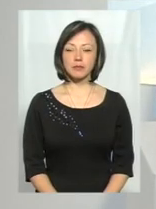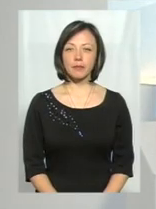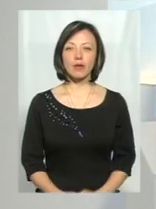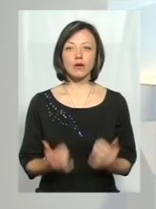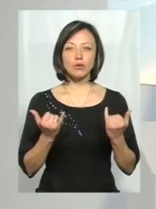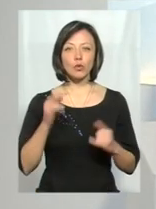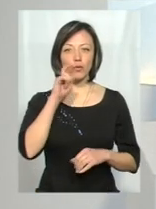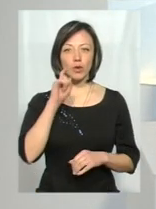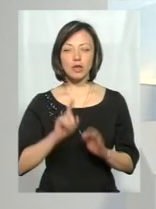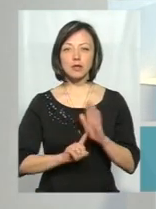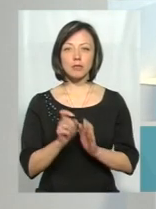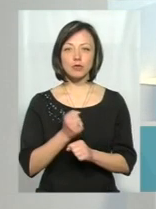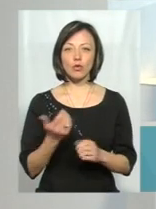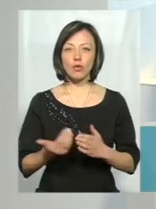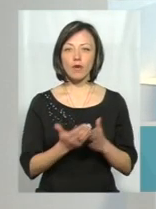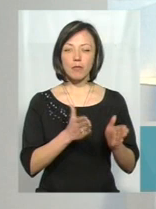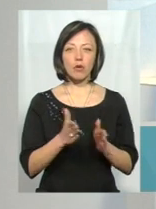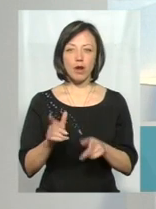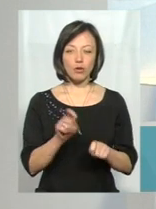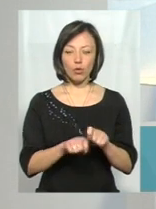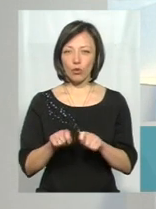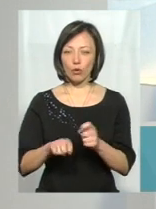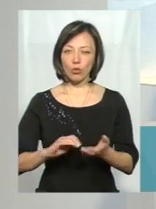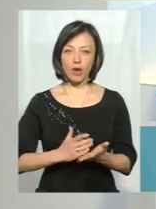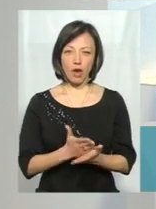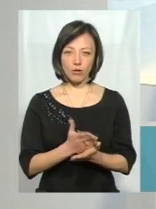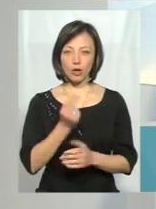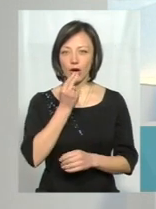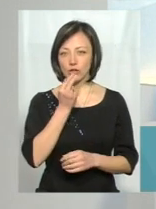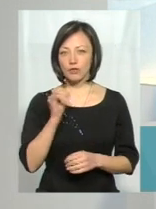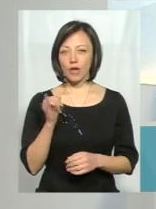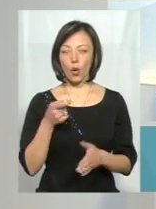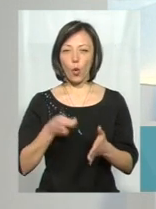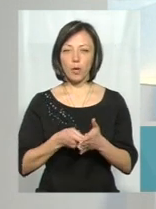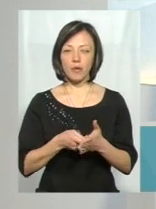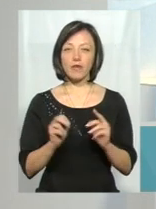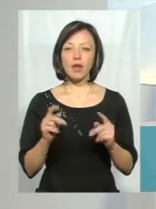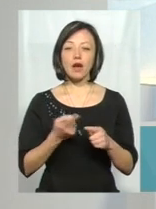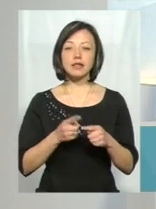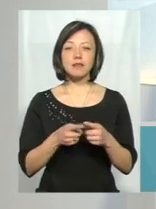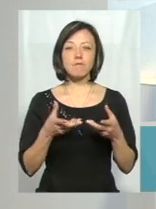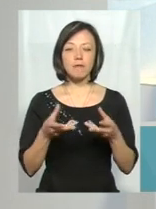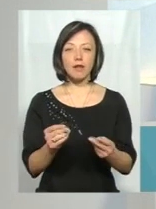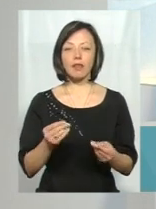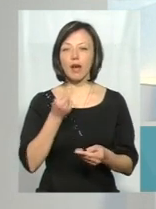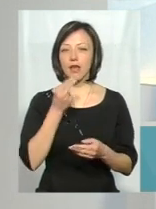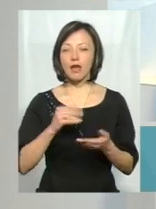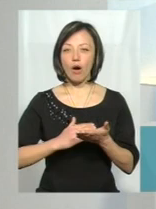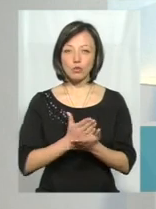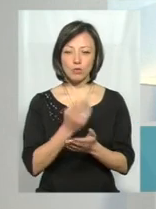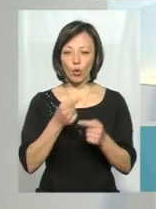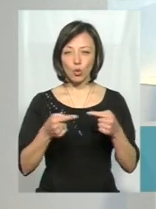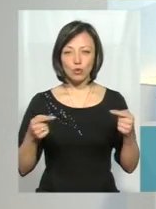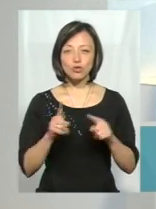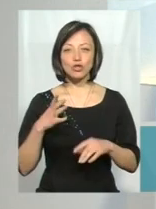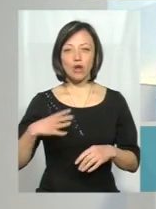Від сьогодні в Україні запрацював новий порядок контролю якості харчів і кормів. Як це позначиться на якості продуктів і